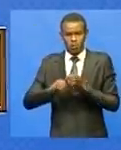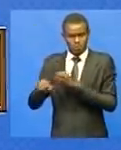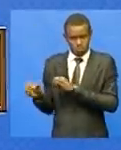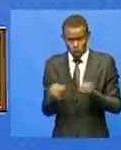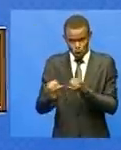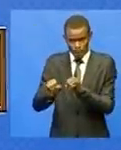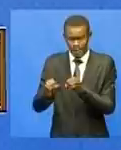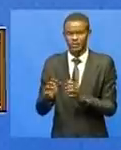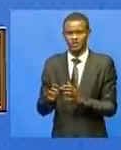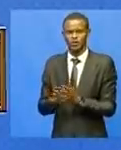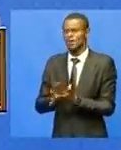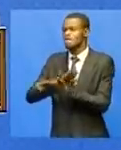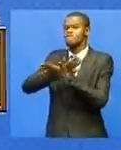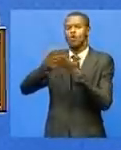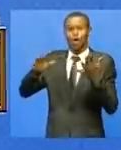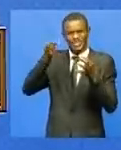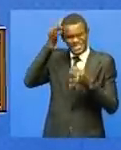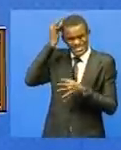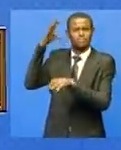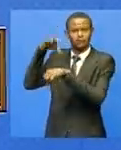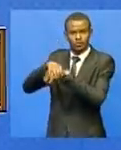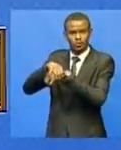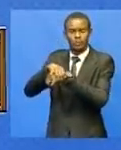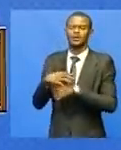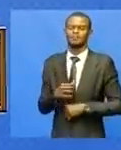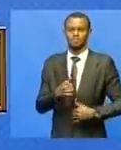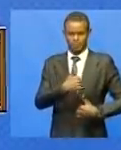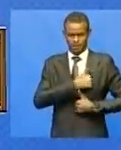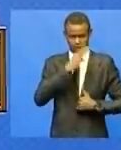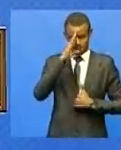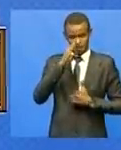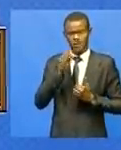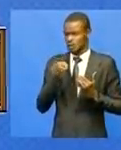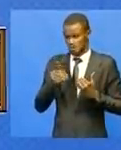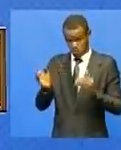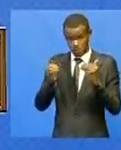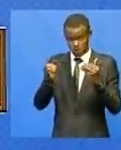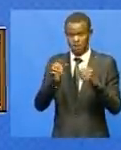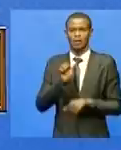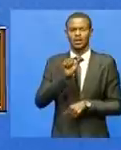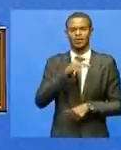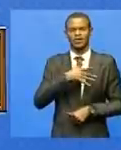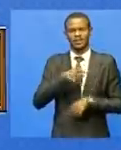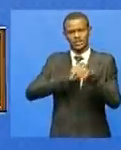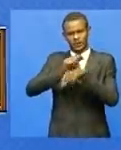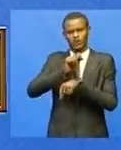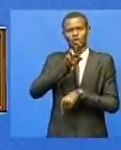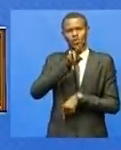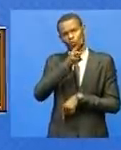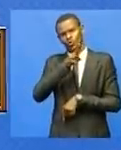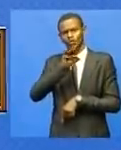Kivu, des opérations militaires ont été menées à Rutshuru et dans les Masisi contre les FDLR, les